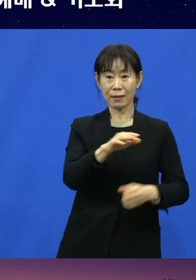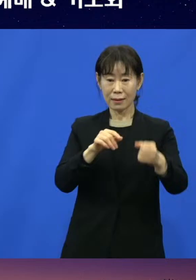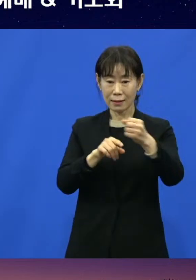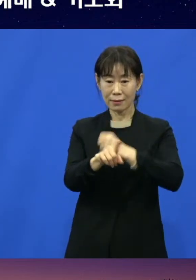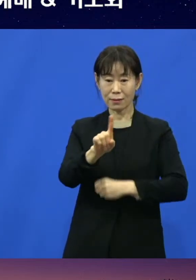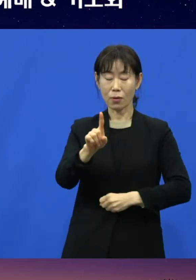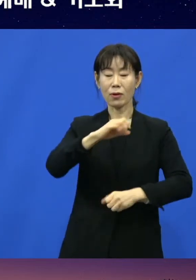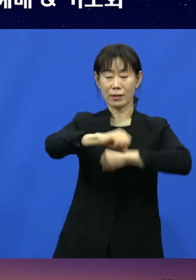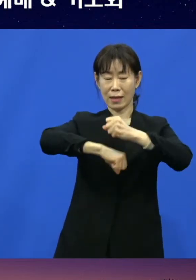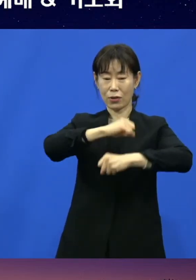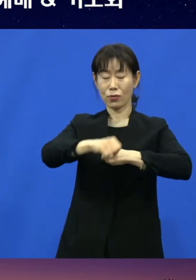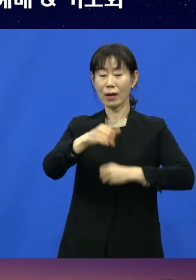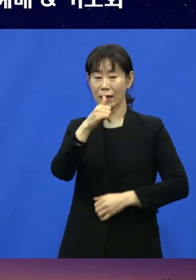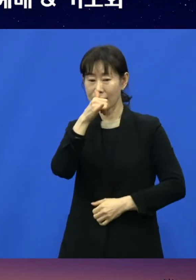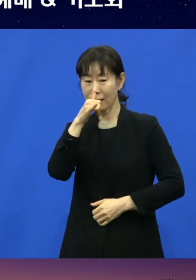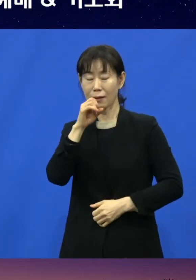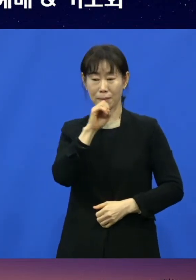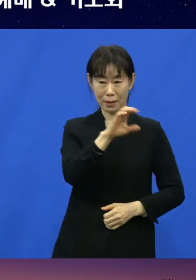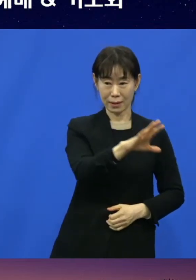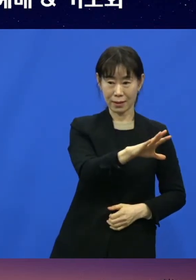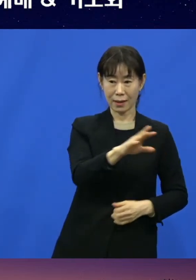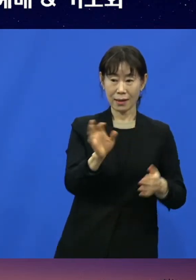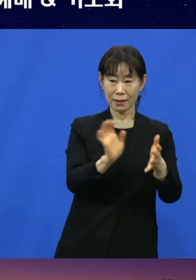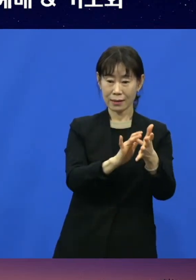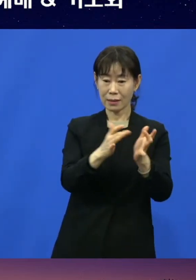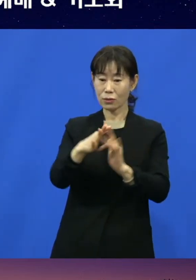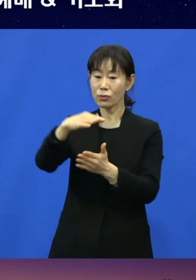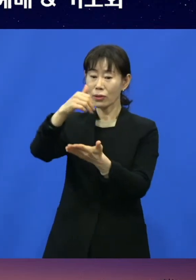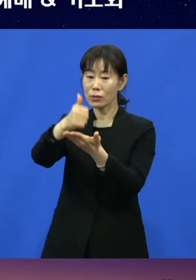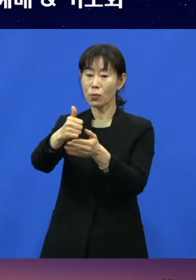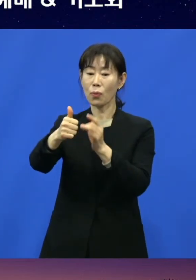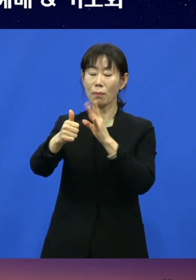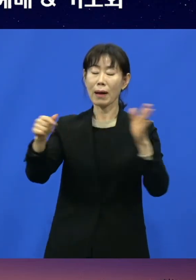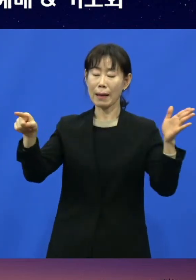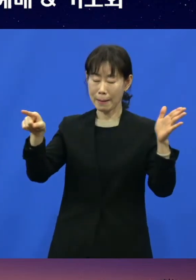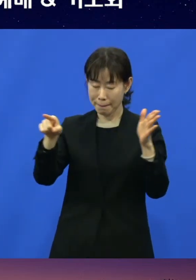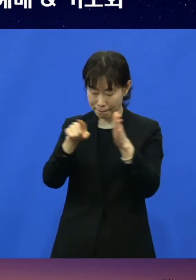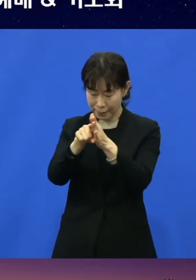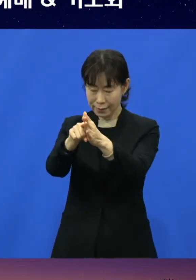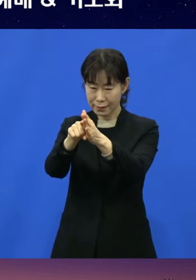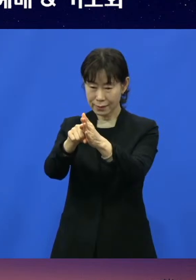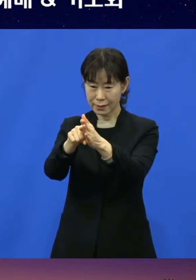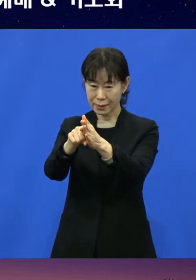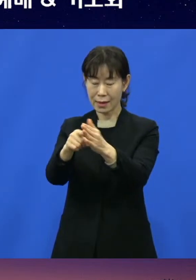이제는 예수 그리스도만이 진정한 너의 의지가 될 수 있다는 것을 말씀하시는 거예요.